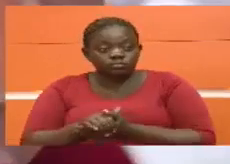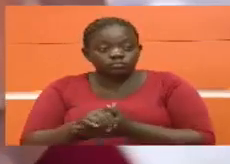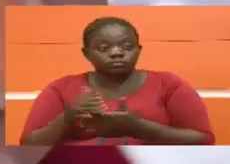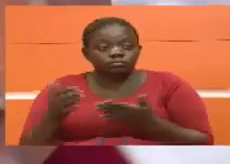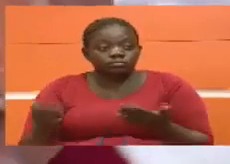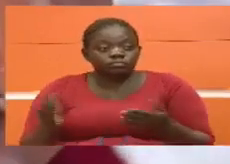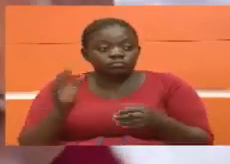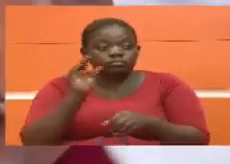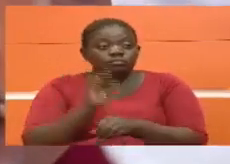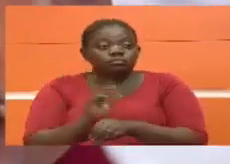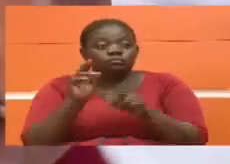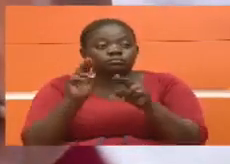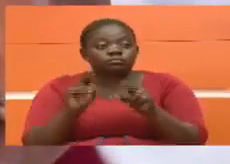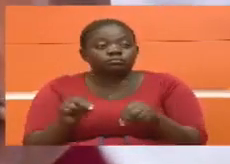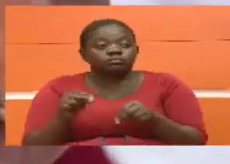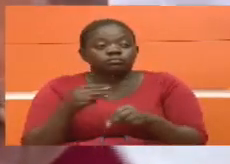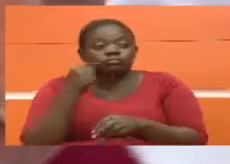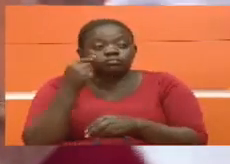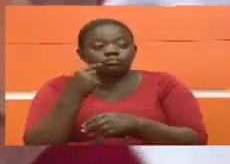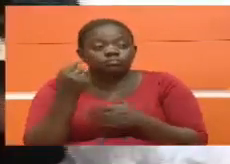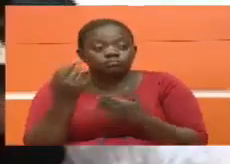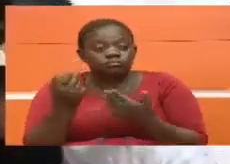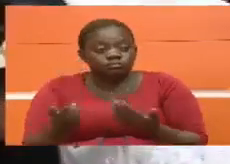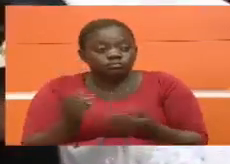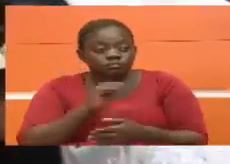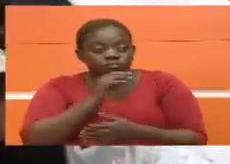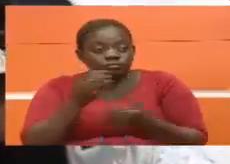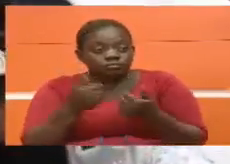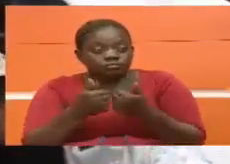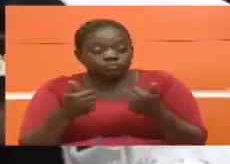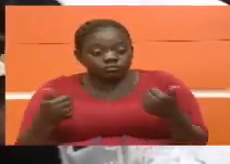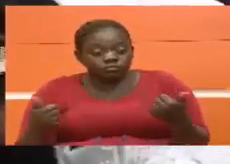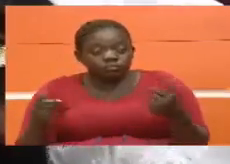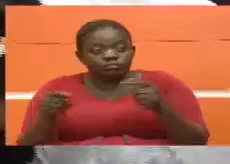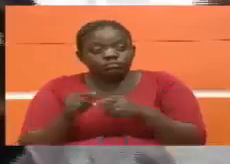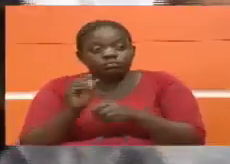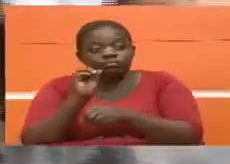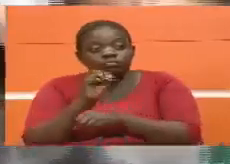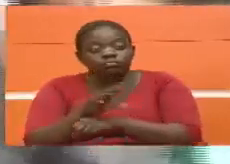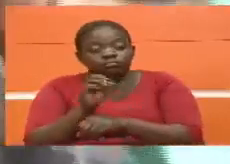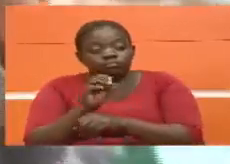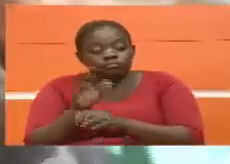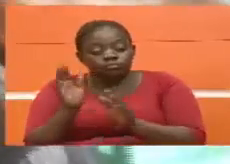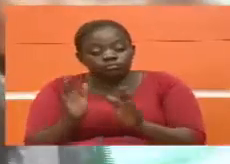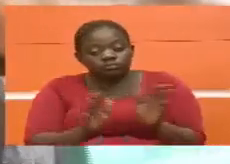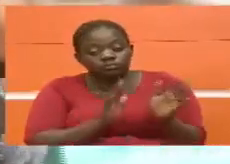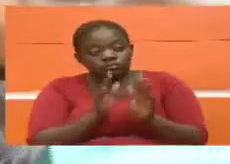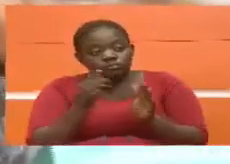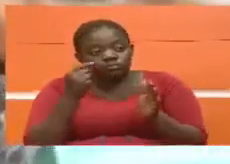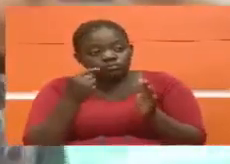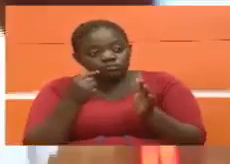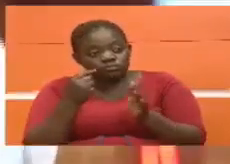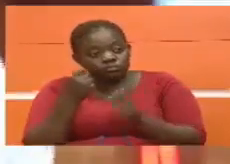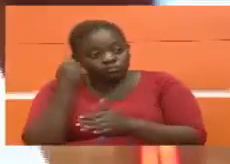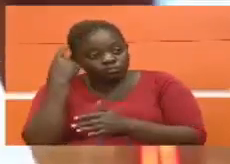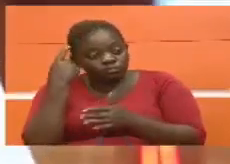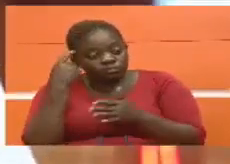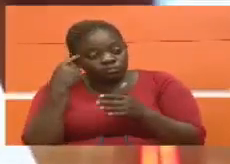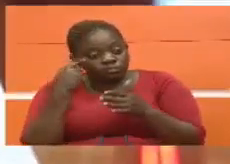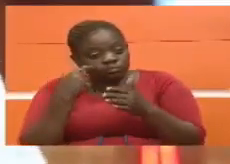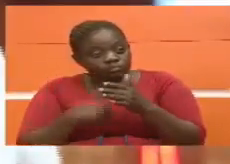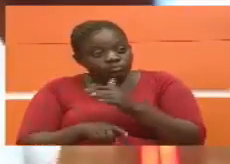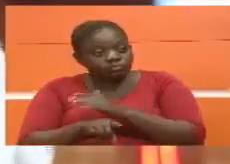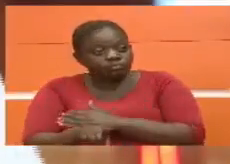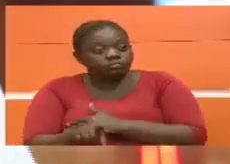mu kkanisa tewali n'omu abalina ku buyinza kubaawula n'abakuutidde okutegeera obulungi kye bayingiddemu. Kubeera